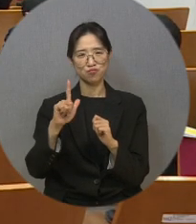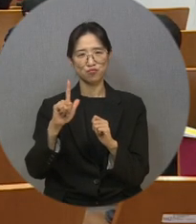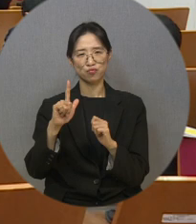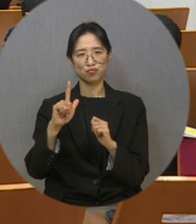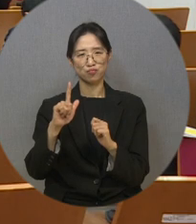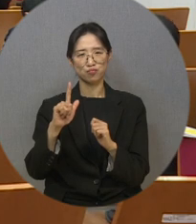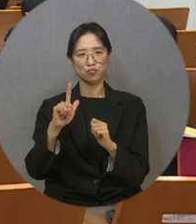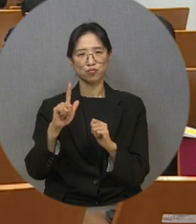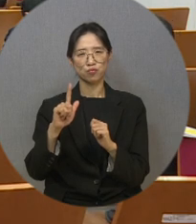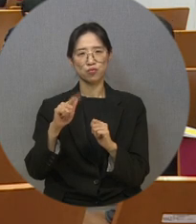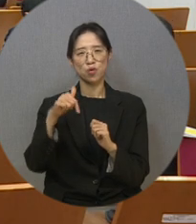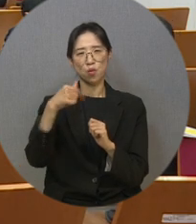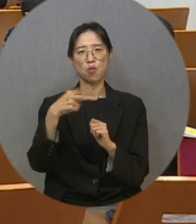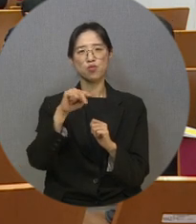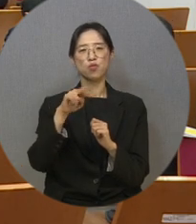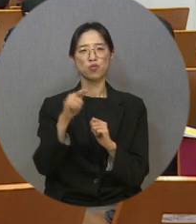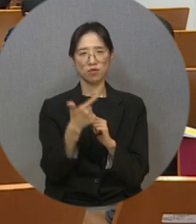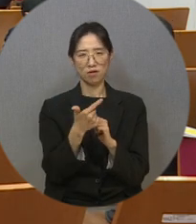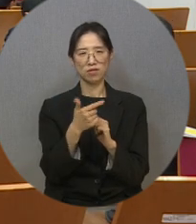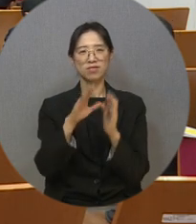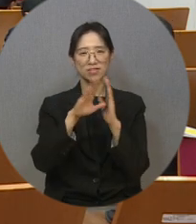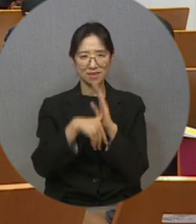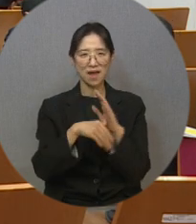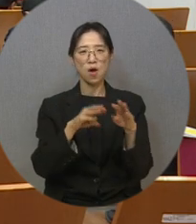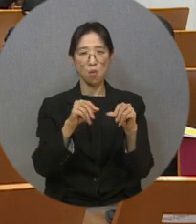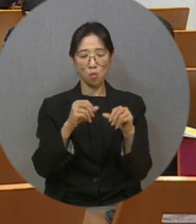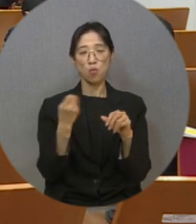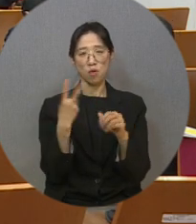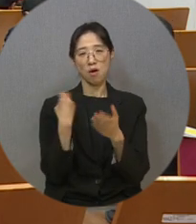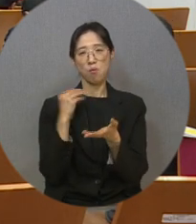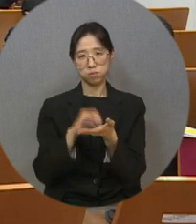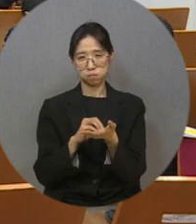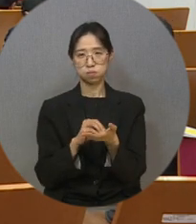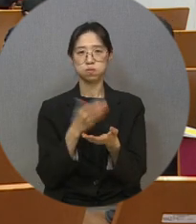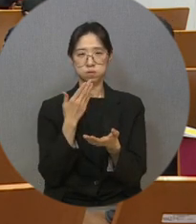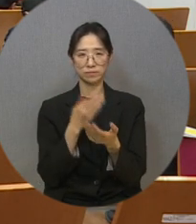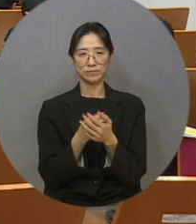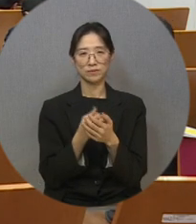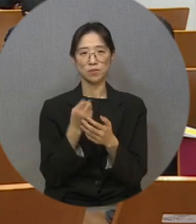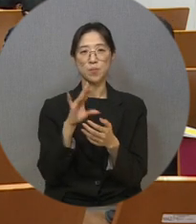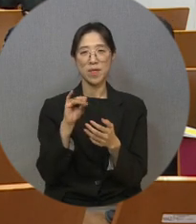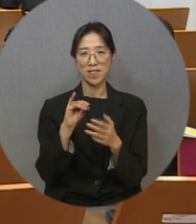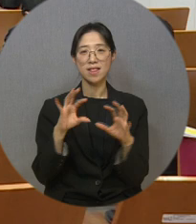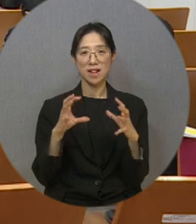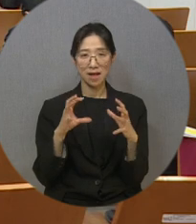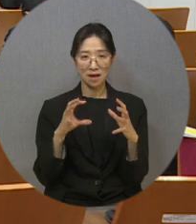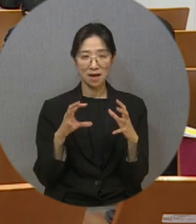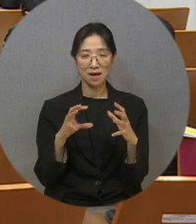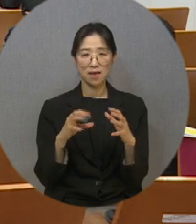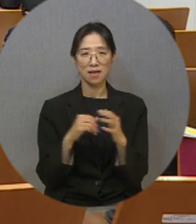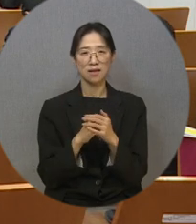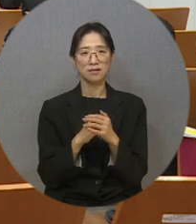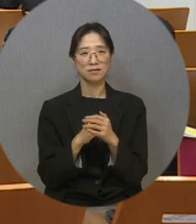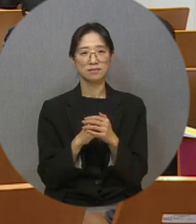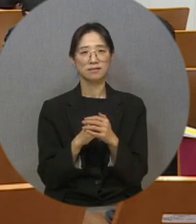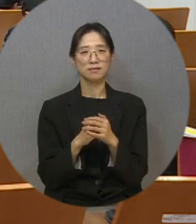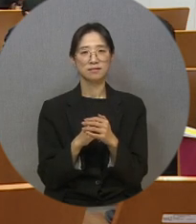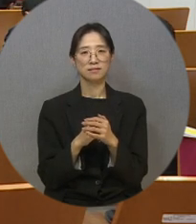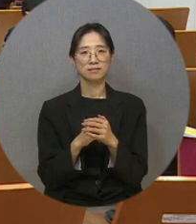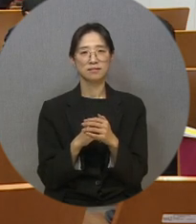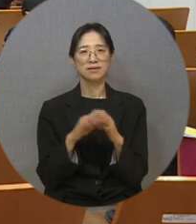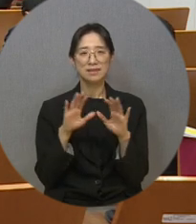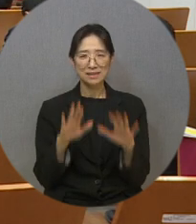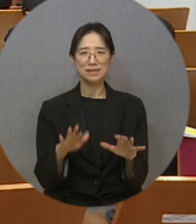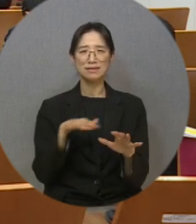그 고조선 시대의 그 고토를 다 회복합니다. 백제는 우리 그